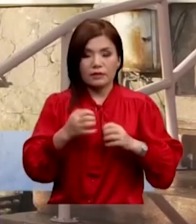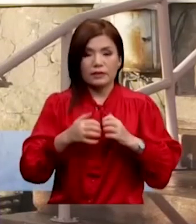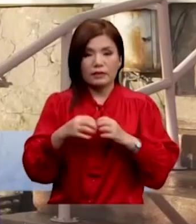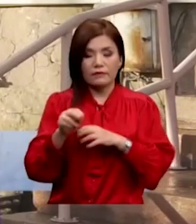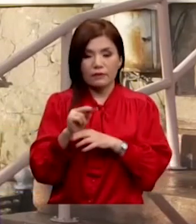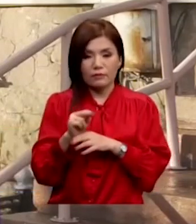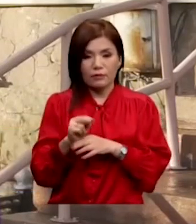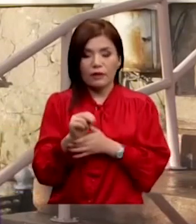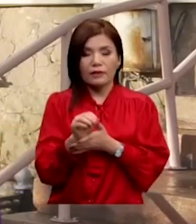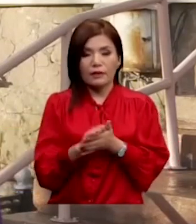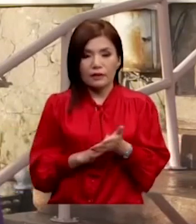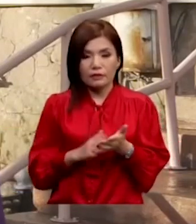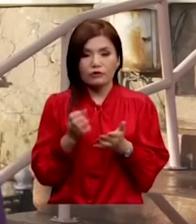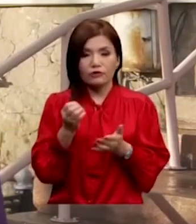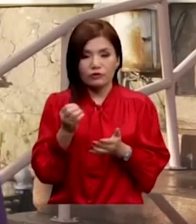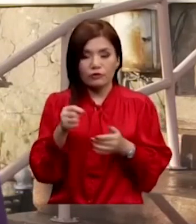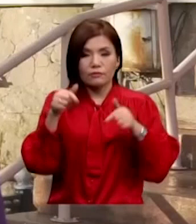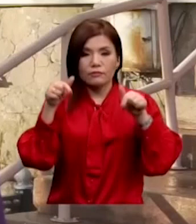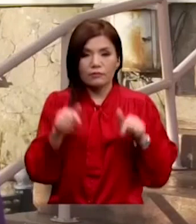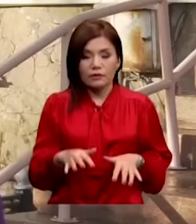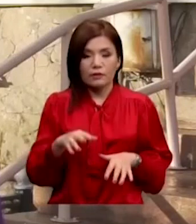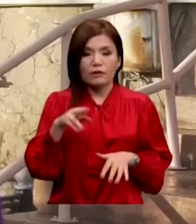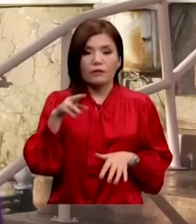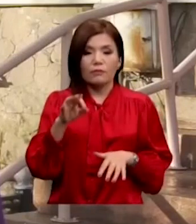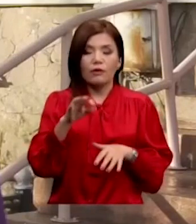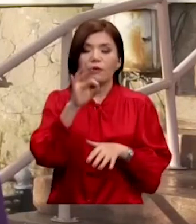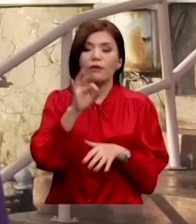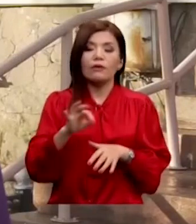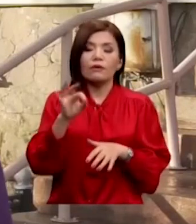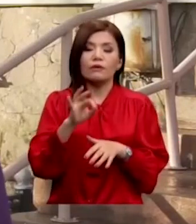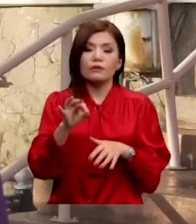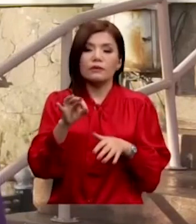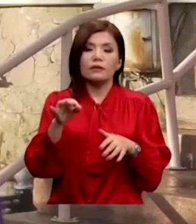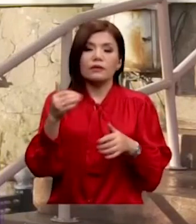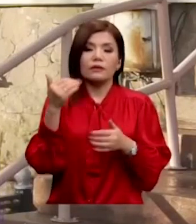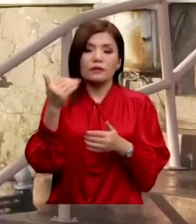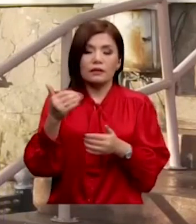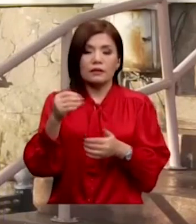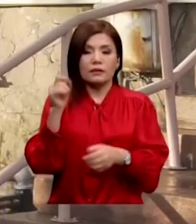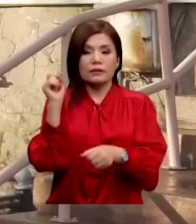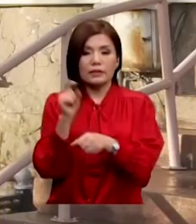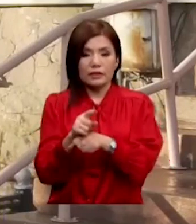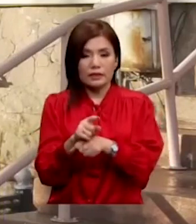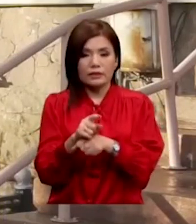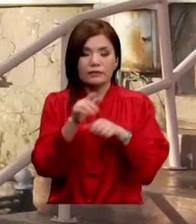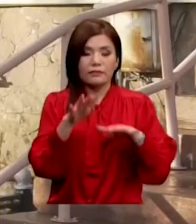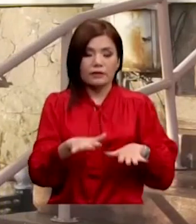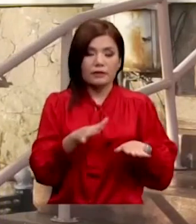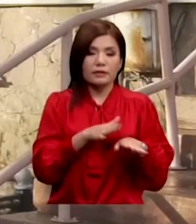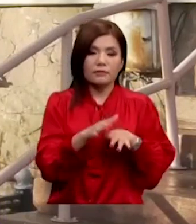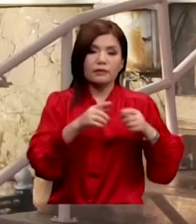поэтому дальнейшее принятие решения по данным вопросам относится к компетенции заказчика, то есть местных исполнительных органов.